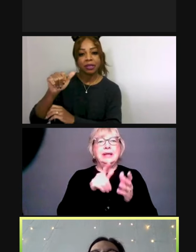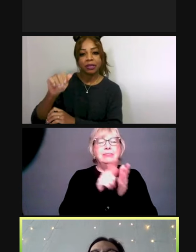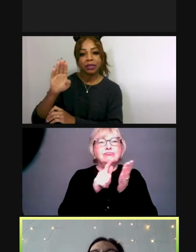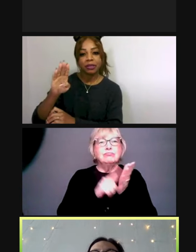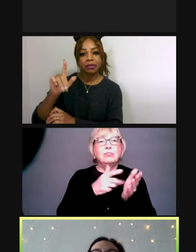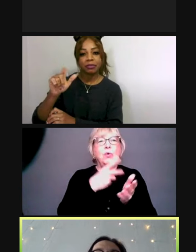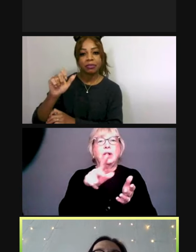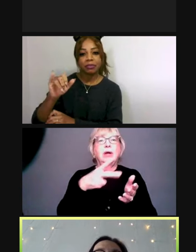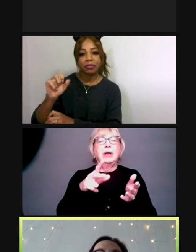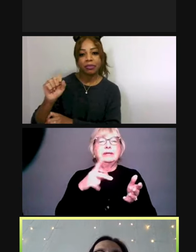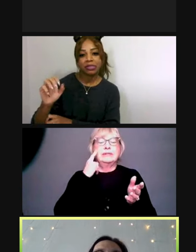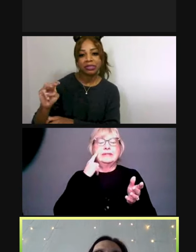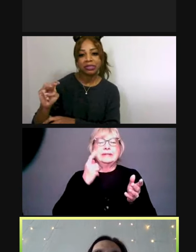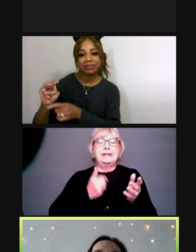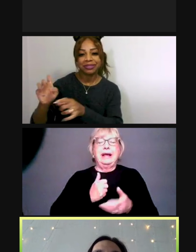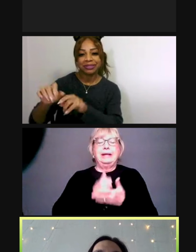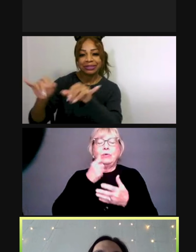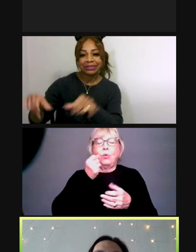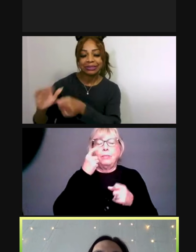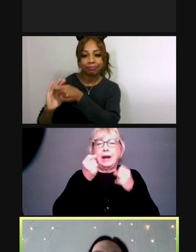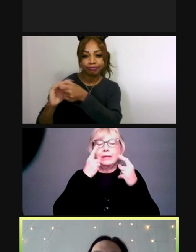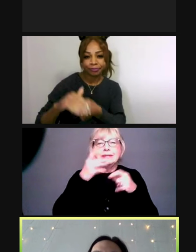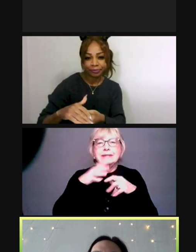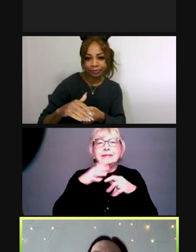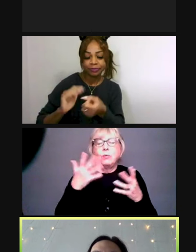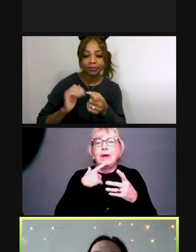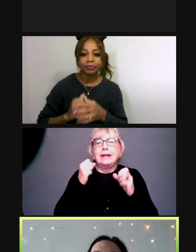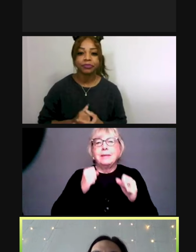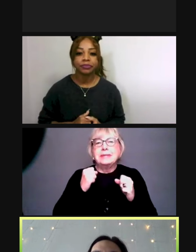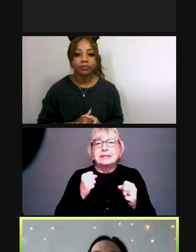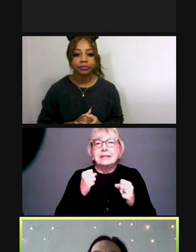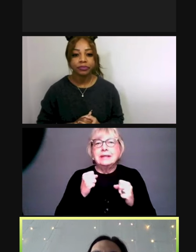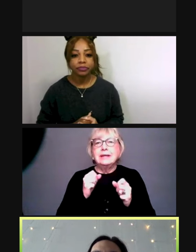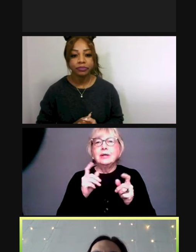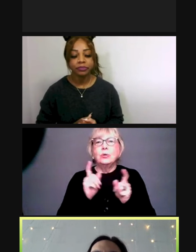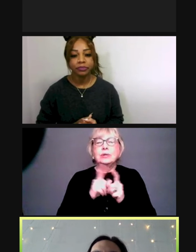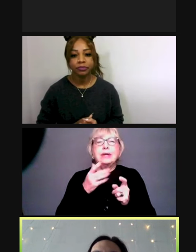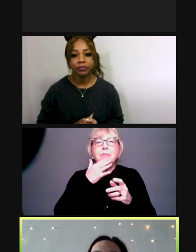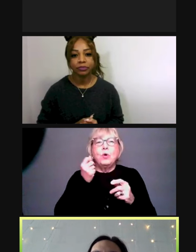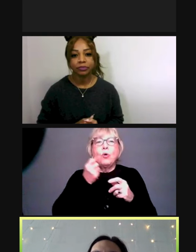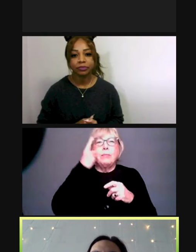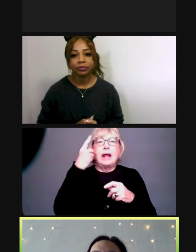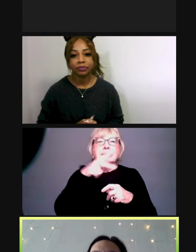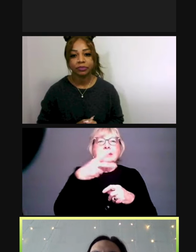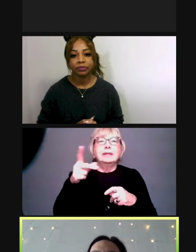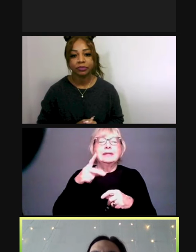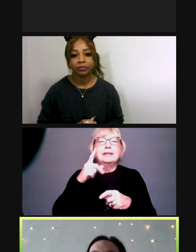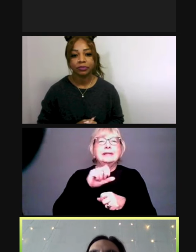les systèmes de capacitisme et à mieux comprendre les systèmes d'oppression.